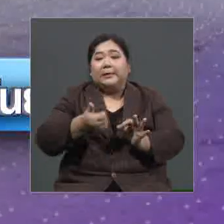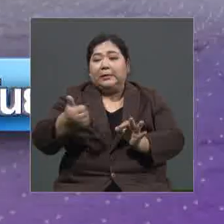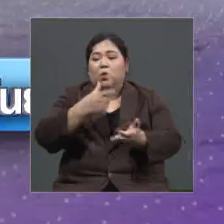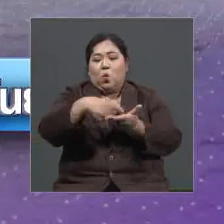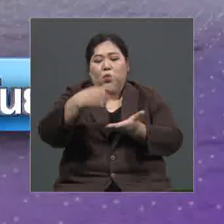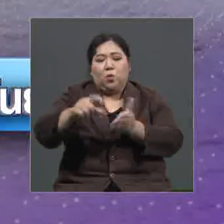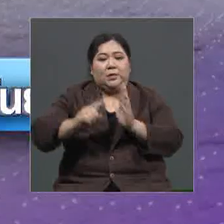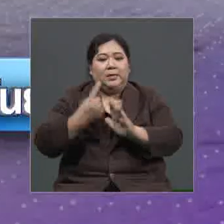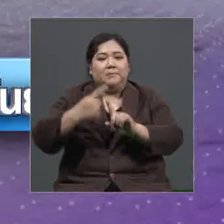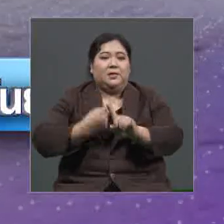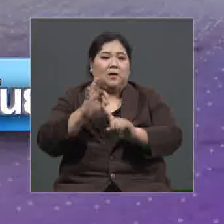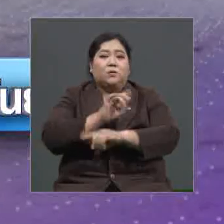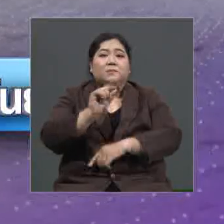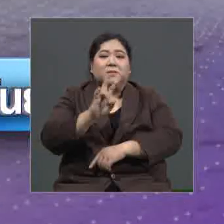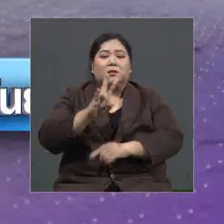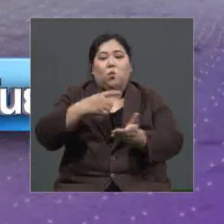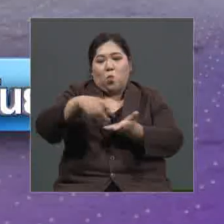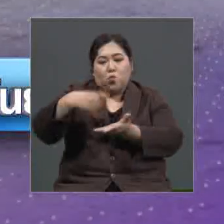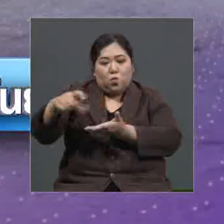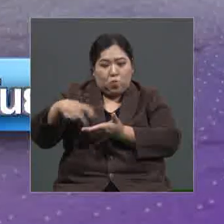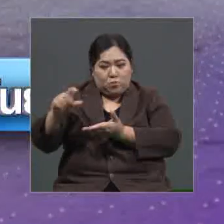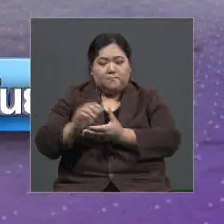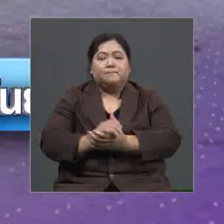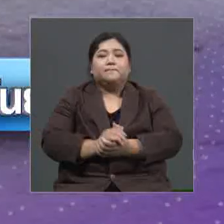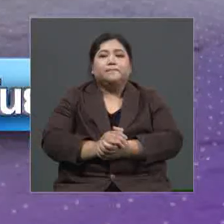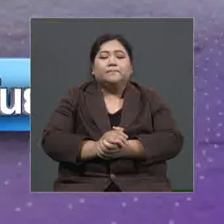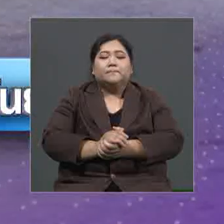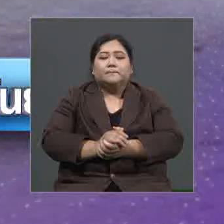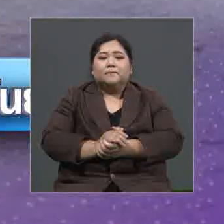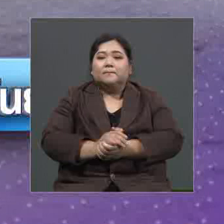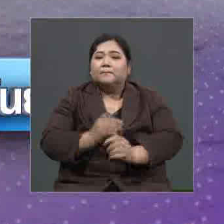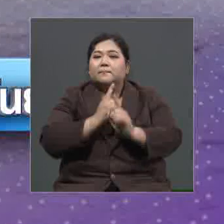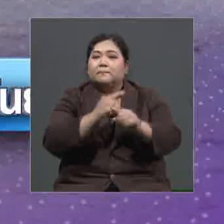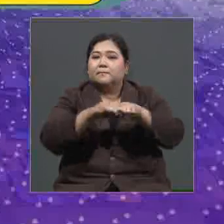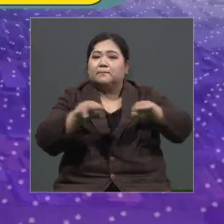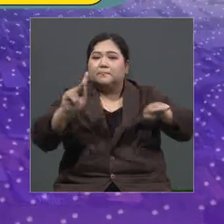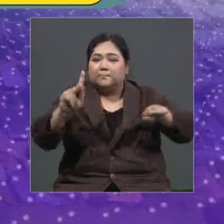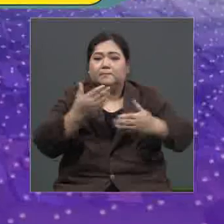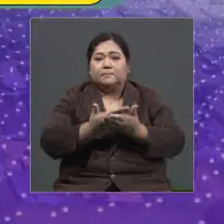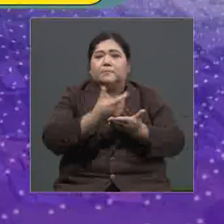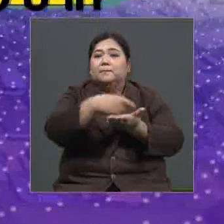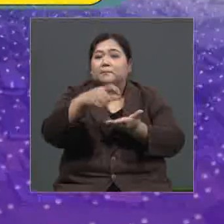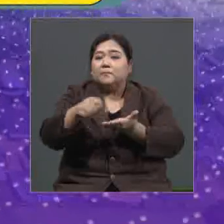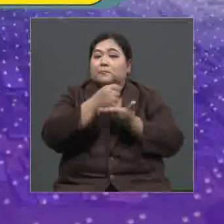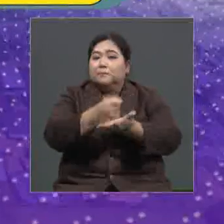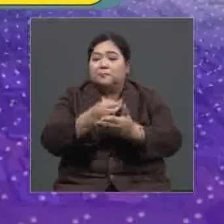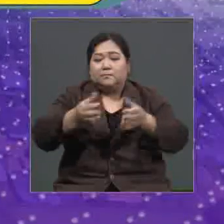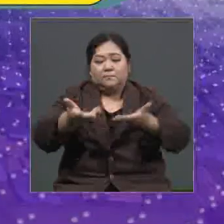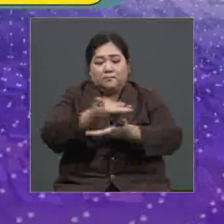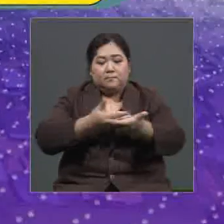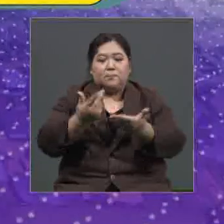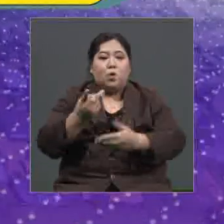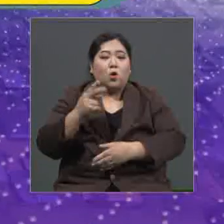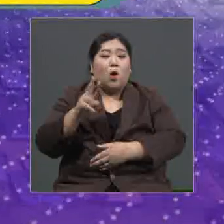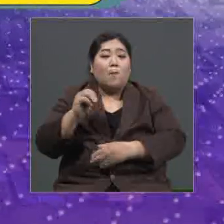27 กัยายนโฮสกระโ catalog มหาธบอกนะคะว่าหลกเกนการจ่ายเงินชหอต่างมติเทอรมอเมอวนที่ 17 กัยายนที่ผ่านมา